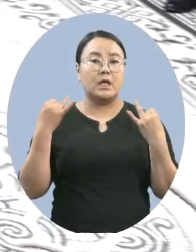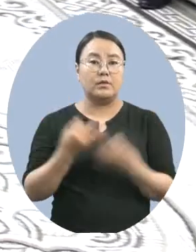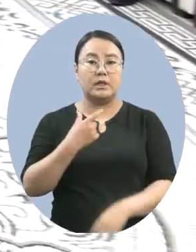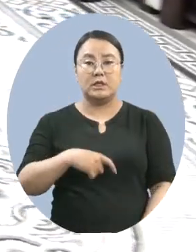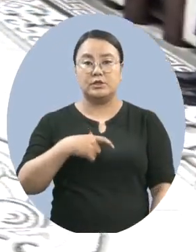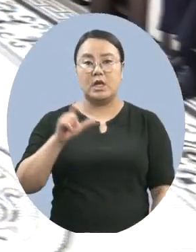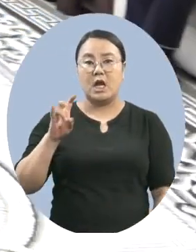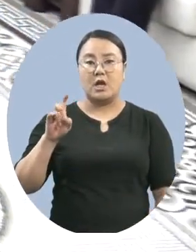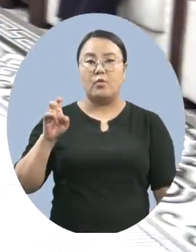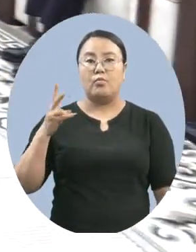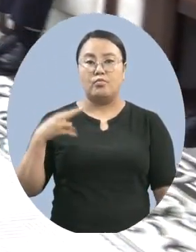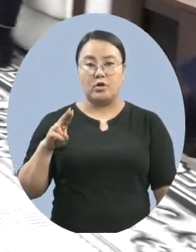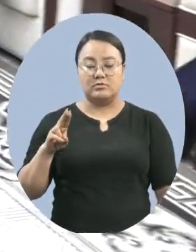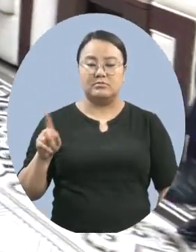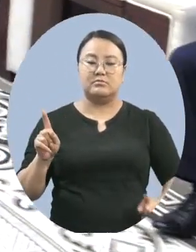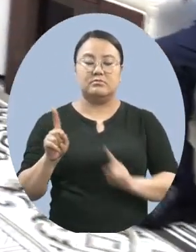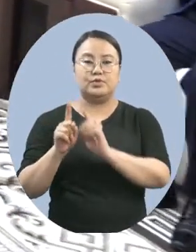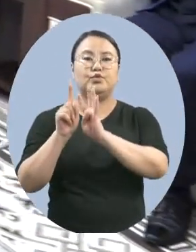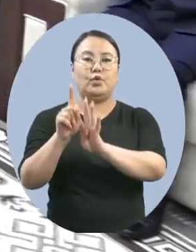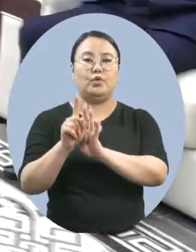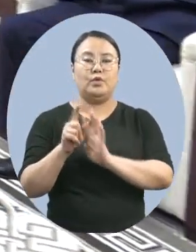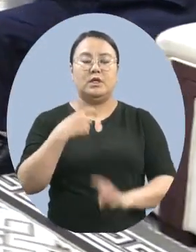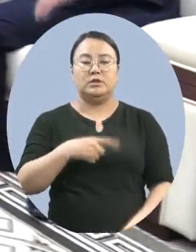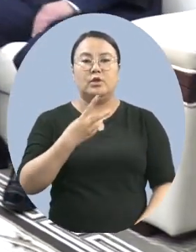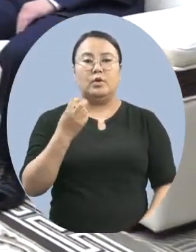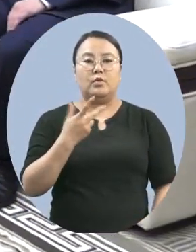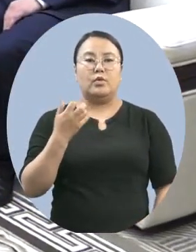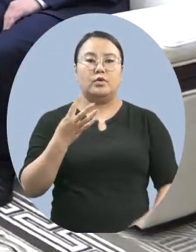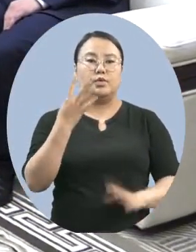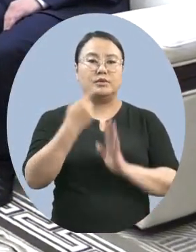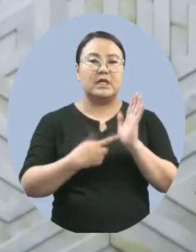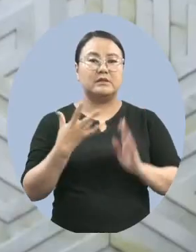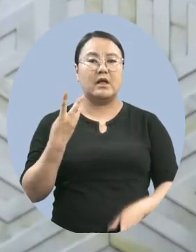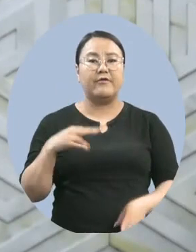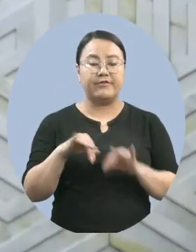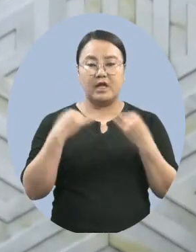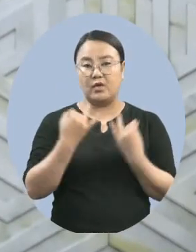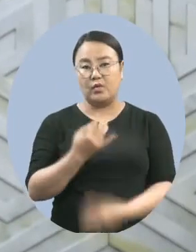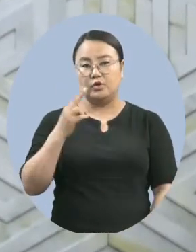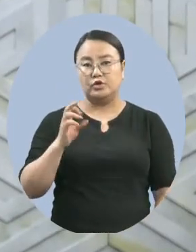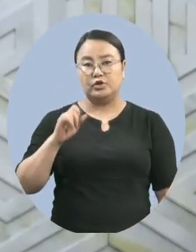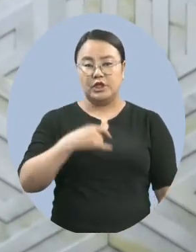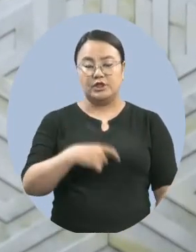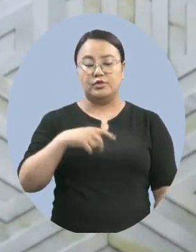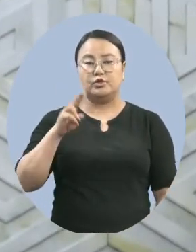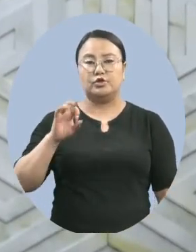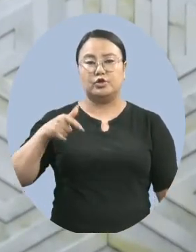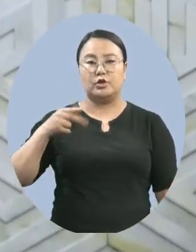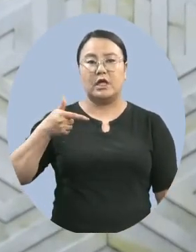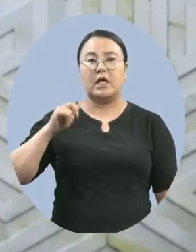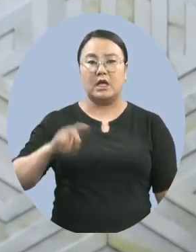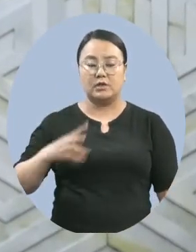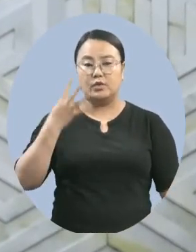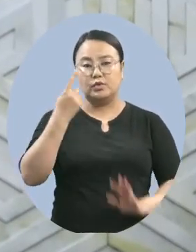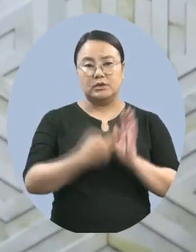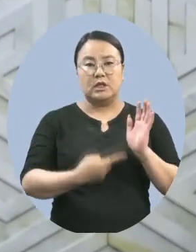Улсын хурлын гишүүн Инх бол нарын 4 гишүүн 2023 оны 4-р сарын 5-ны өдөр Улсын хурлын гишүүн Цогт хэрэл Ганбат нар